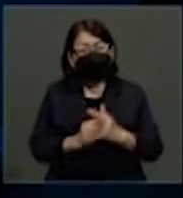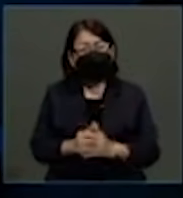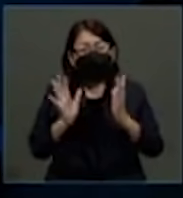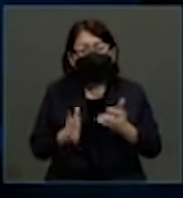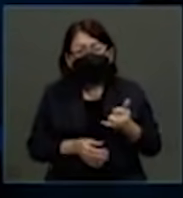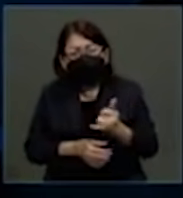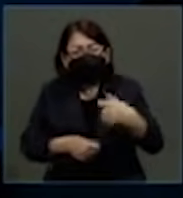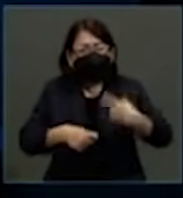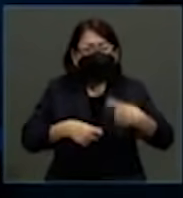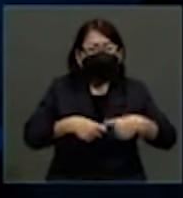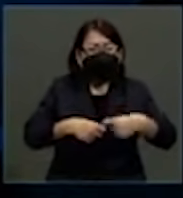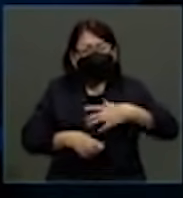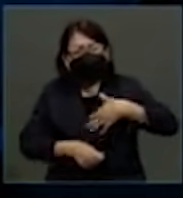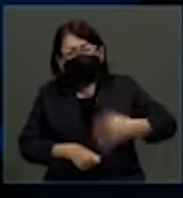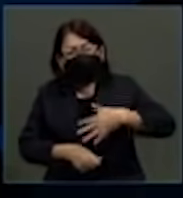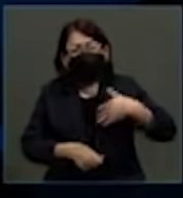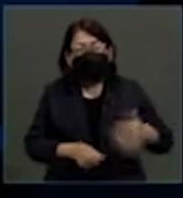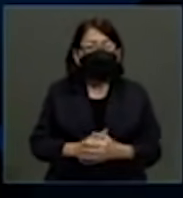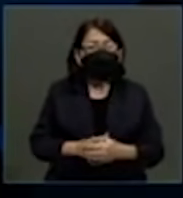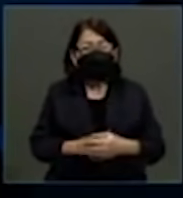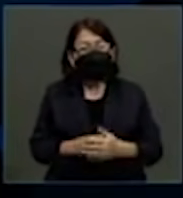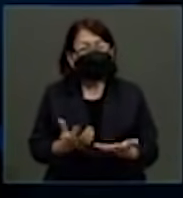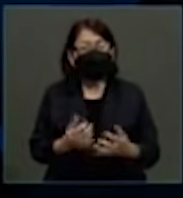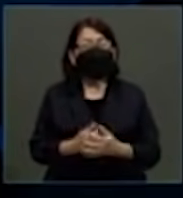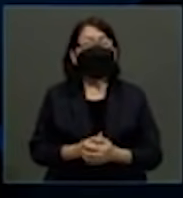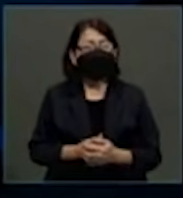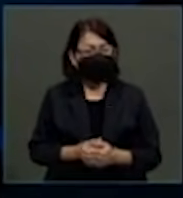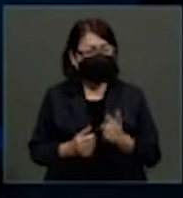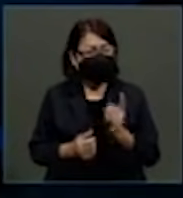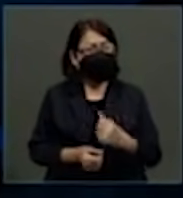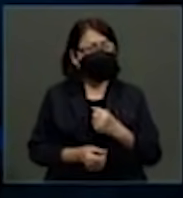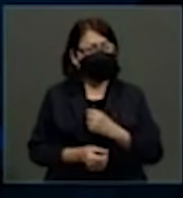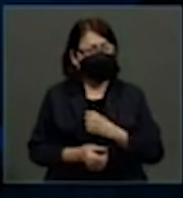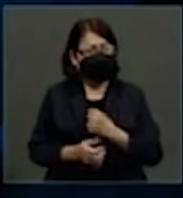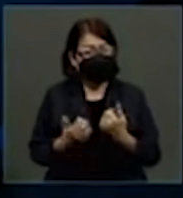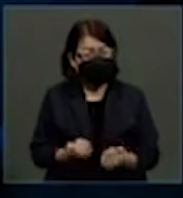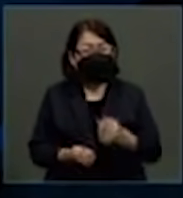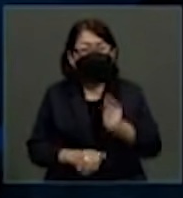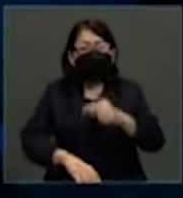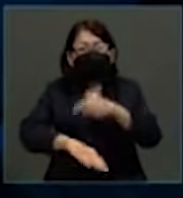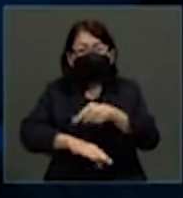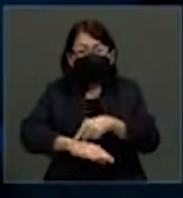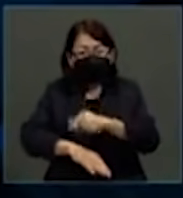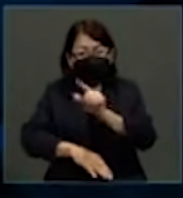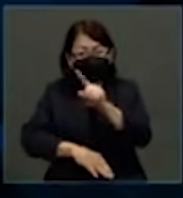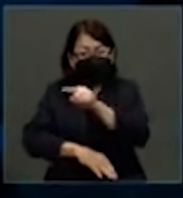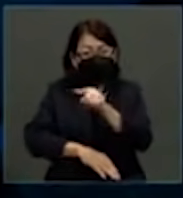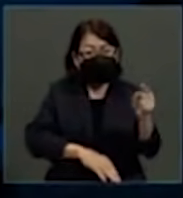จำกัดรอบของการให้การบริการลงไปนะครับผู้เดินทางไม่ได้รับความสะดวกก็อาจจะทำให้ผู้เดินทางไม่ได้รับความสะดวกนะ